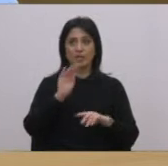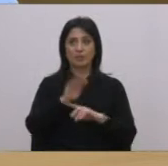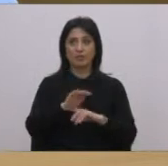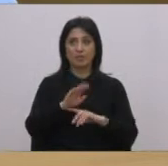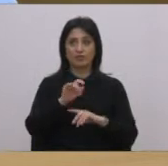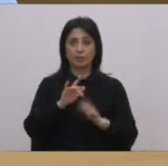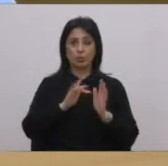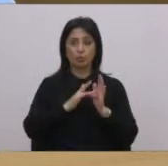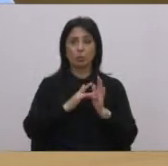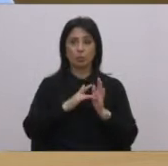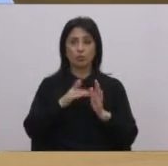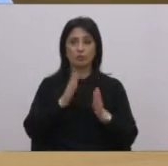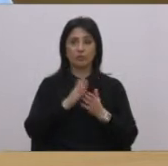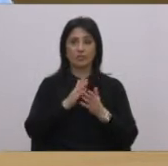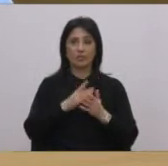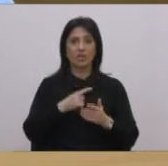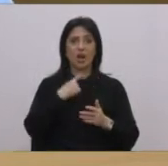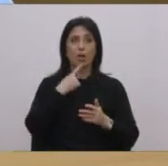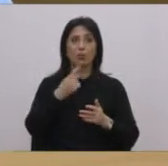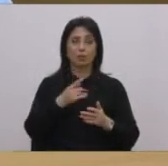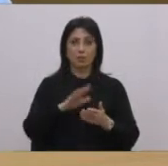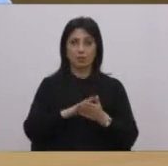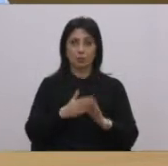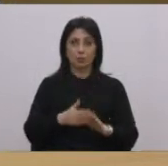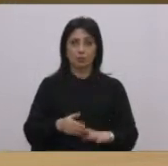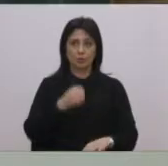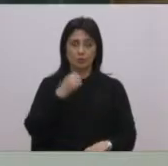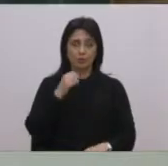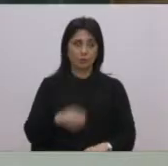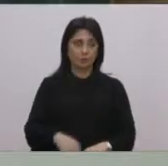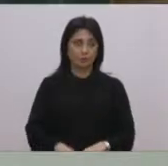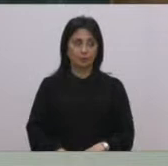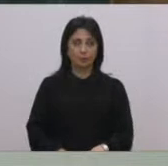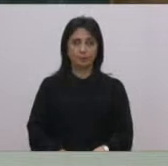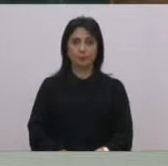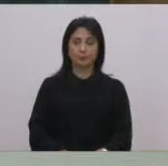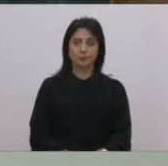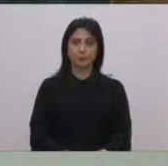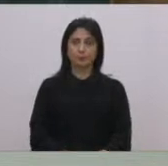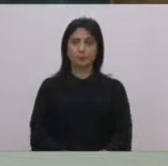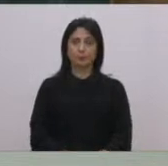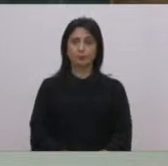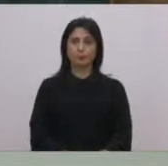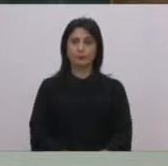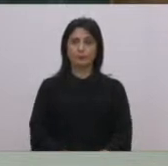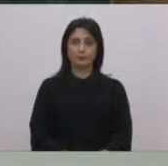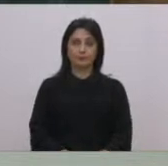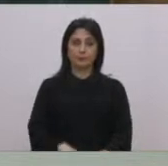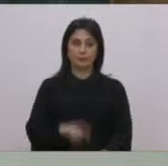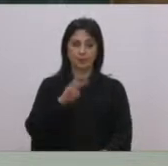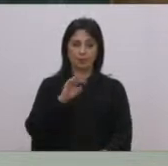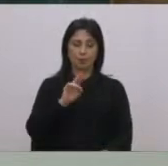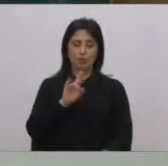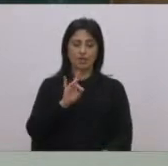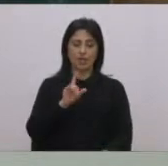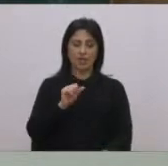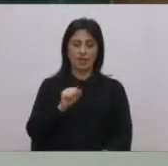კიდე ტურისტებისთვის არის საუტანელი სიტუაცია. მადლობა. ბატონი ალექსანდრე მოწერილია.